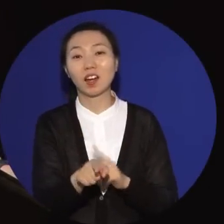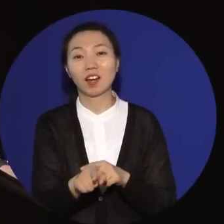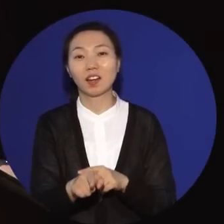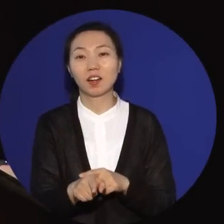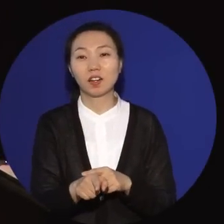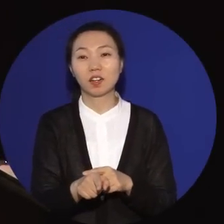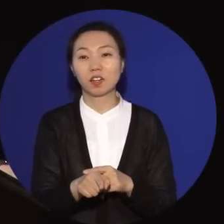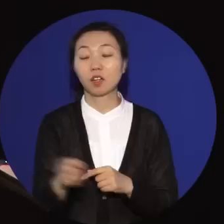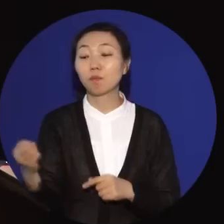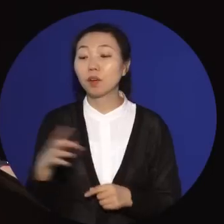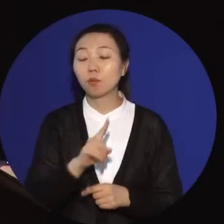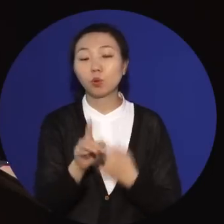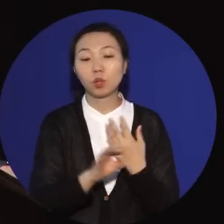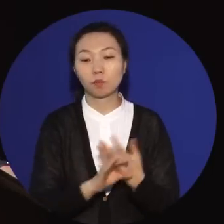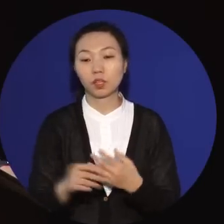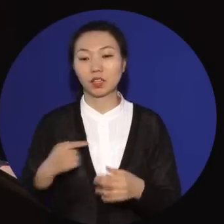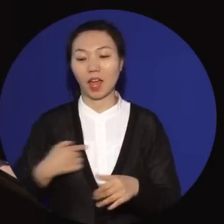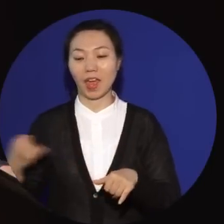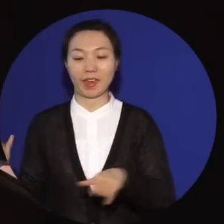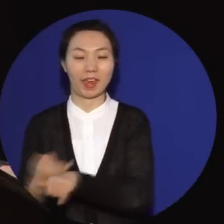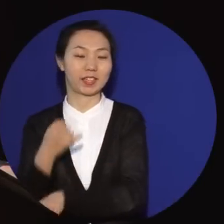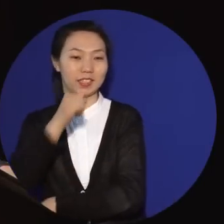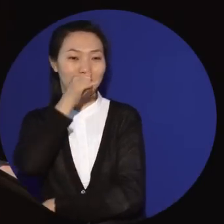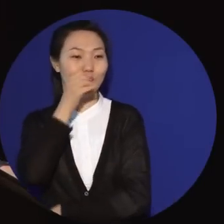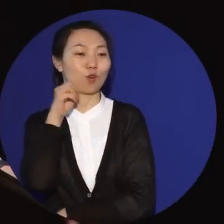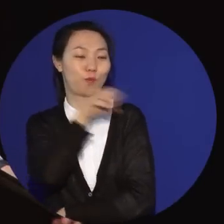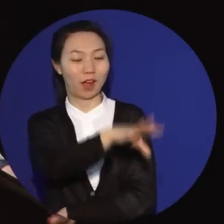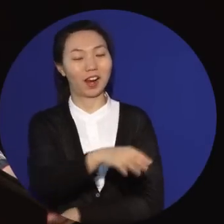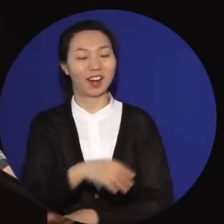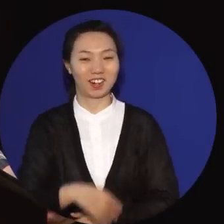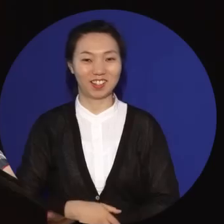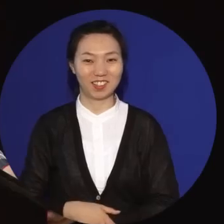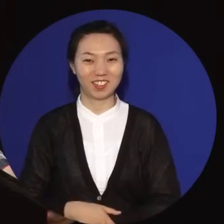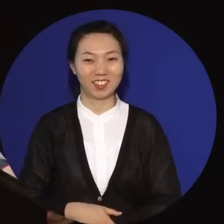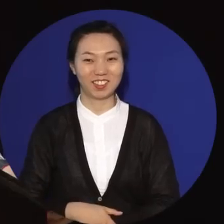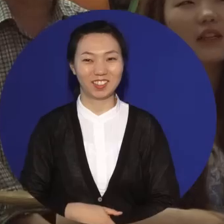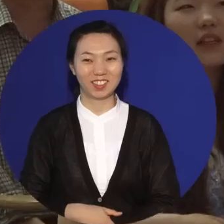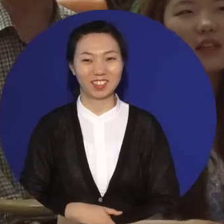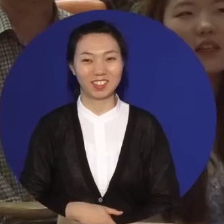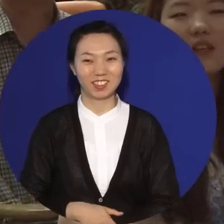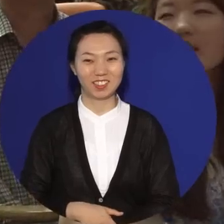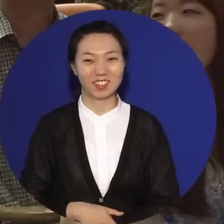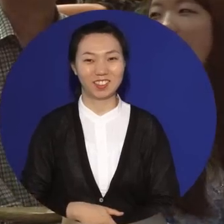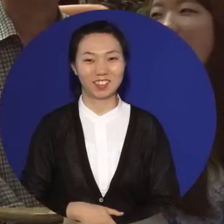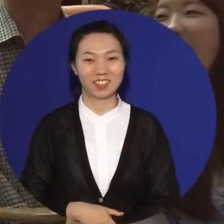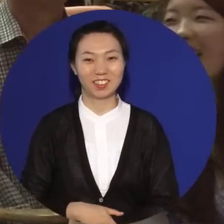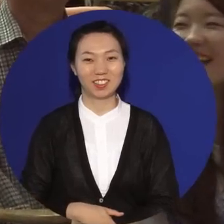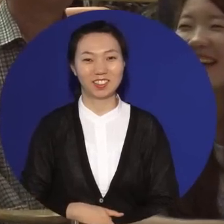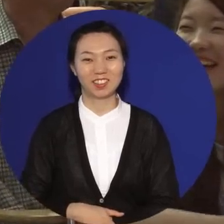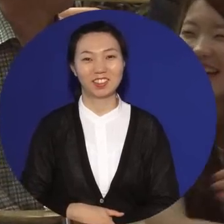말 하지 말고 아까 뭐라고 해라. 내 영감 있다 이렇게 하라니까.